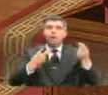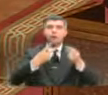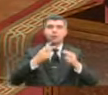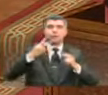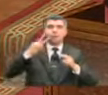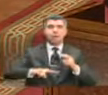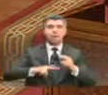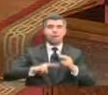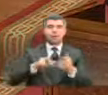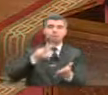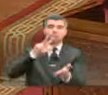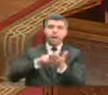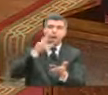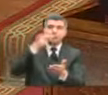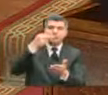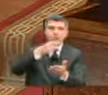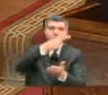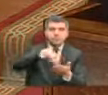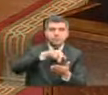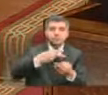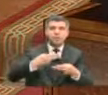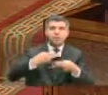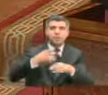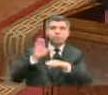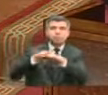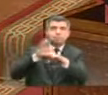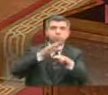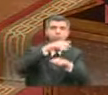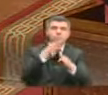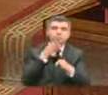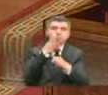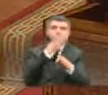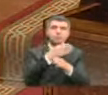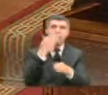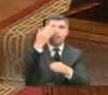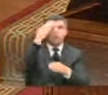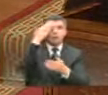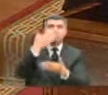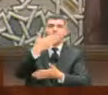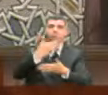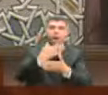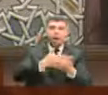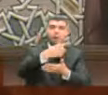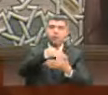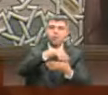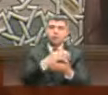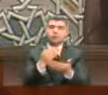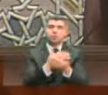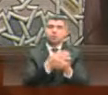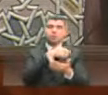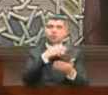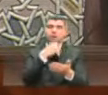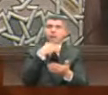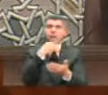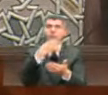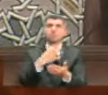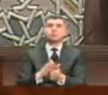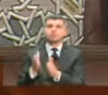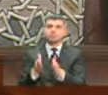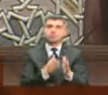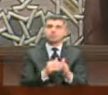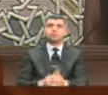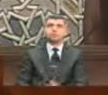وتؤطر وتوجه المواطنين عند الولوج إلى الإدارات العمومية، وسيتم تعميم. شكرا سيد الوزير. ننتقل